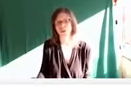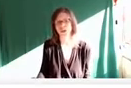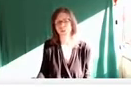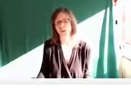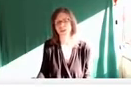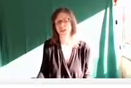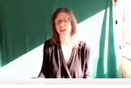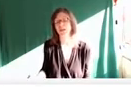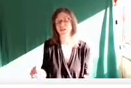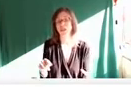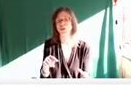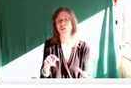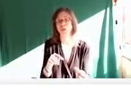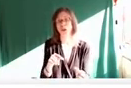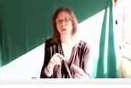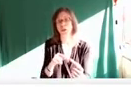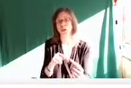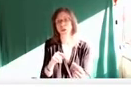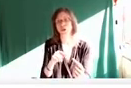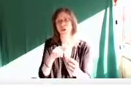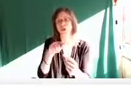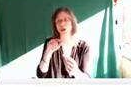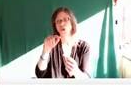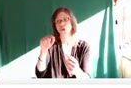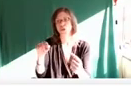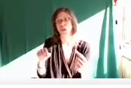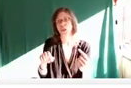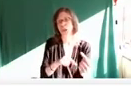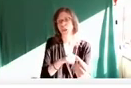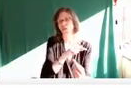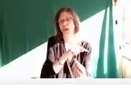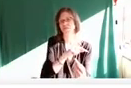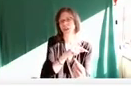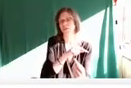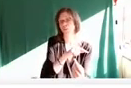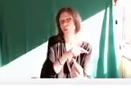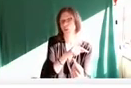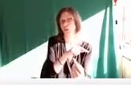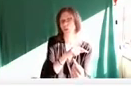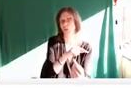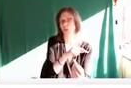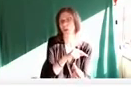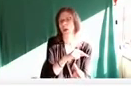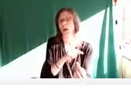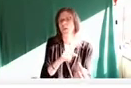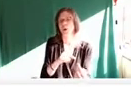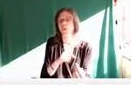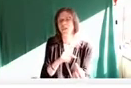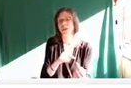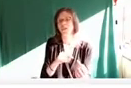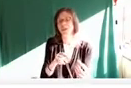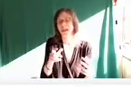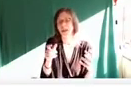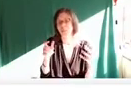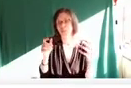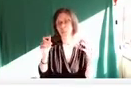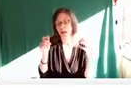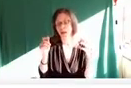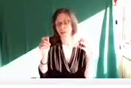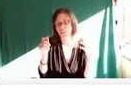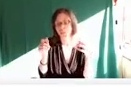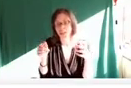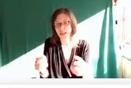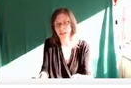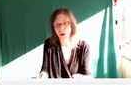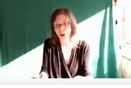d'études pour essayer d'éviter justement le fait que les chercheurs changent d'hypothèse rendus à la fin en fonction de leurs résultats. Mais on les invite